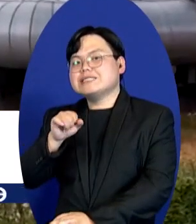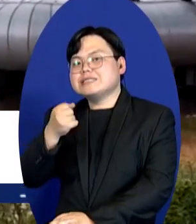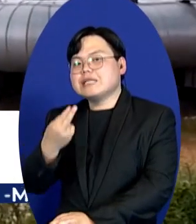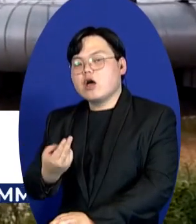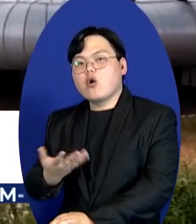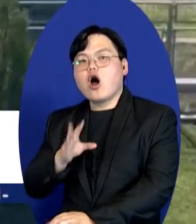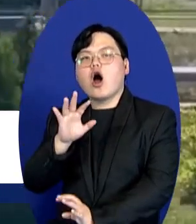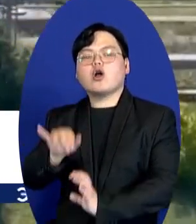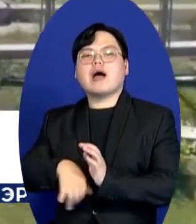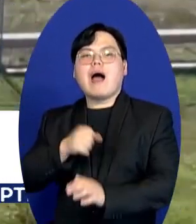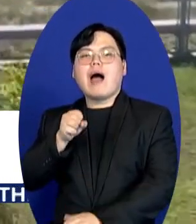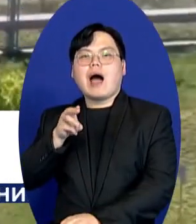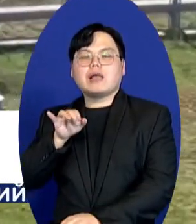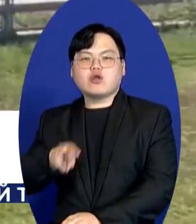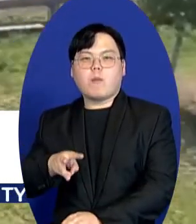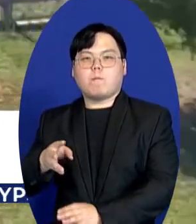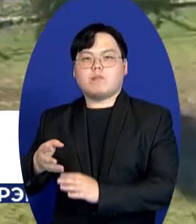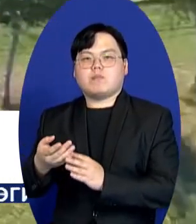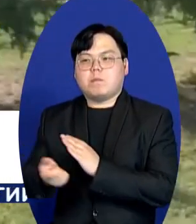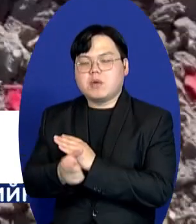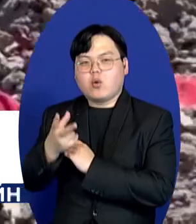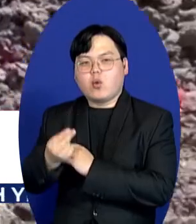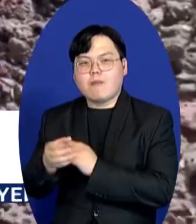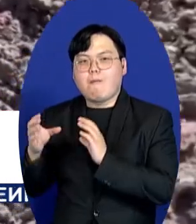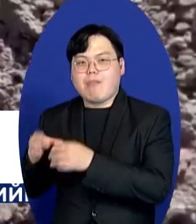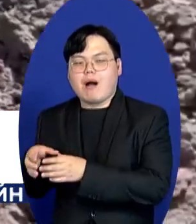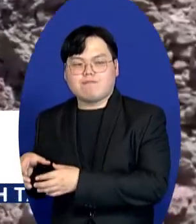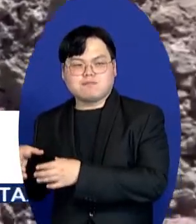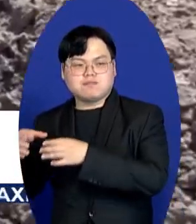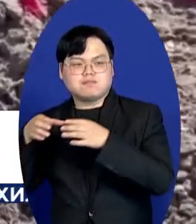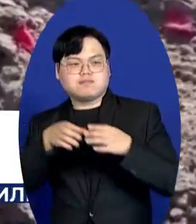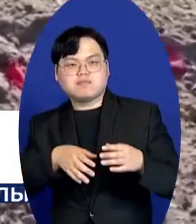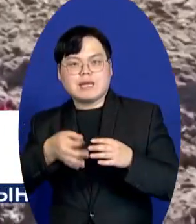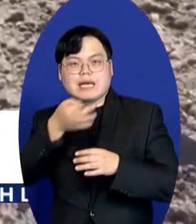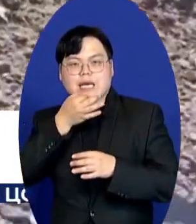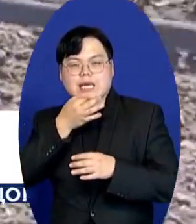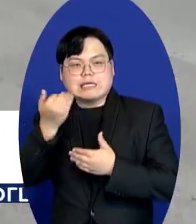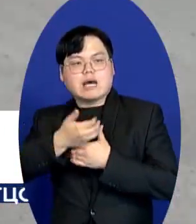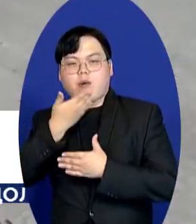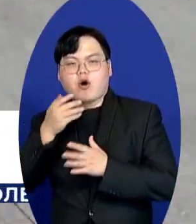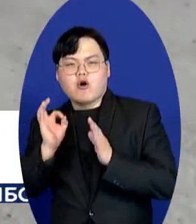атомын эрчим хүчний агентлагийн шинжээчдийн багийг нэн даруй аюул эрсдэл болон саадгүйгээр нэвтрүүлж